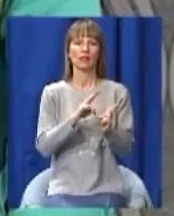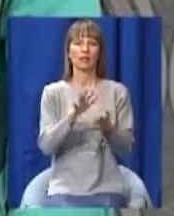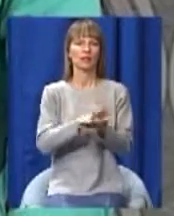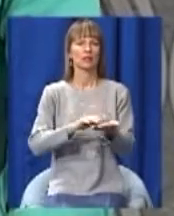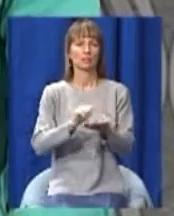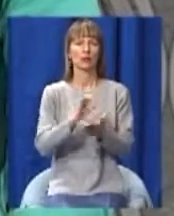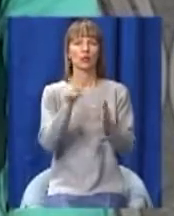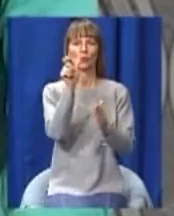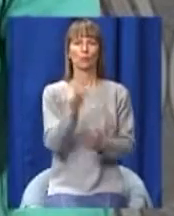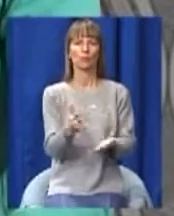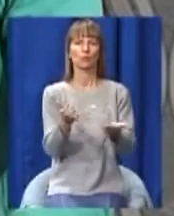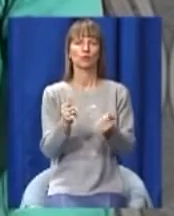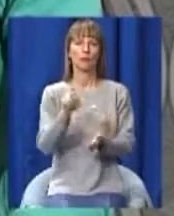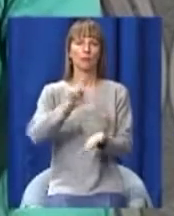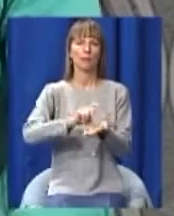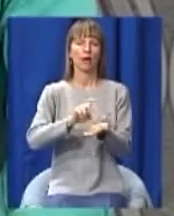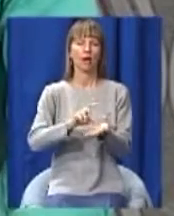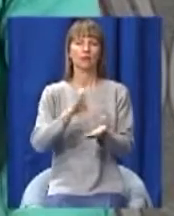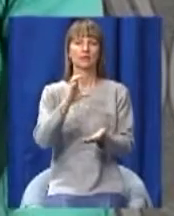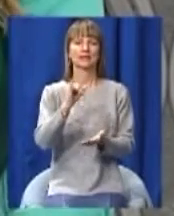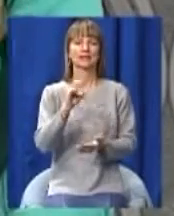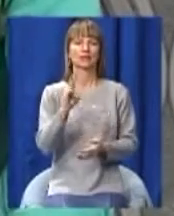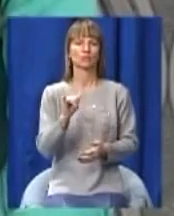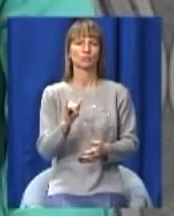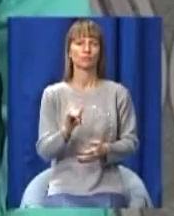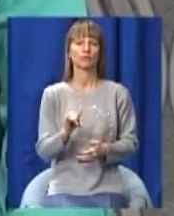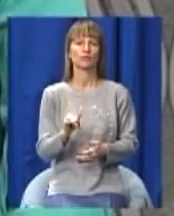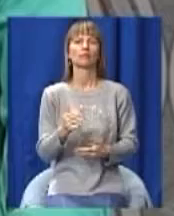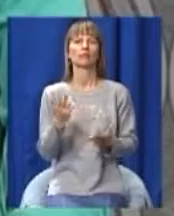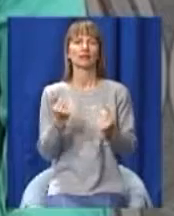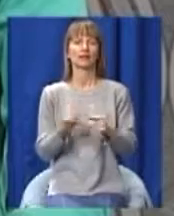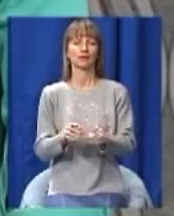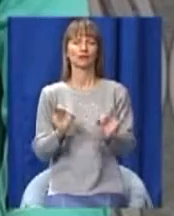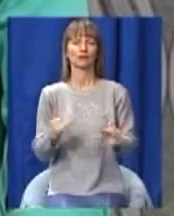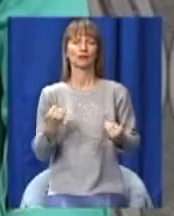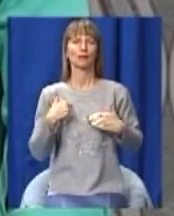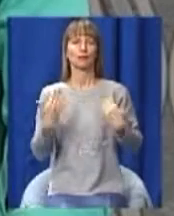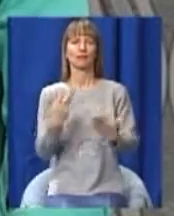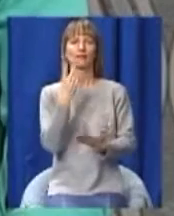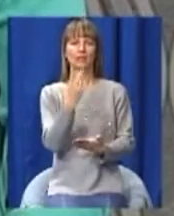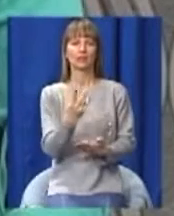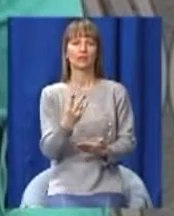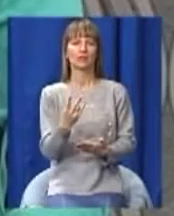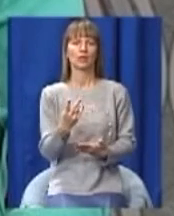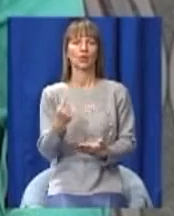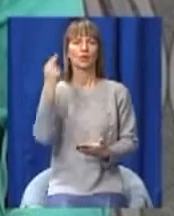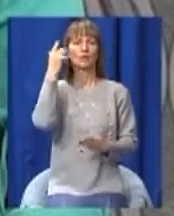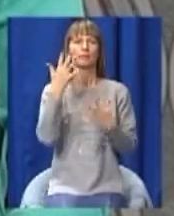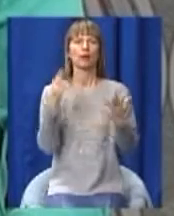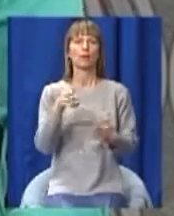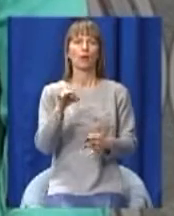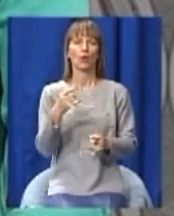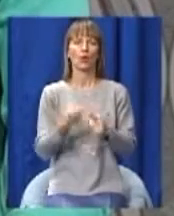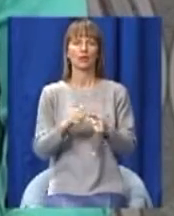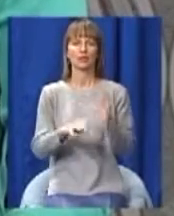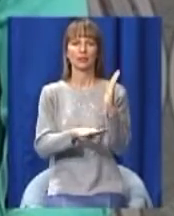да. І людина отримує свою там банку чи скільки там соку. А це дійсно так. А зараз я пропоную вам взагалі дізнатися більше про це